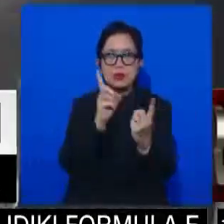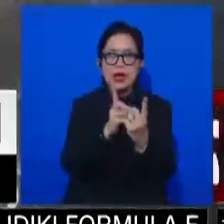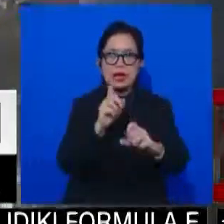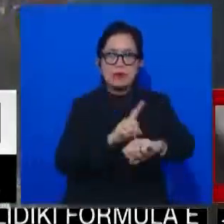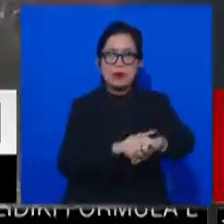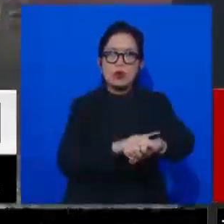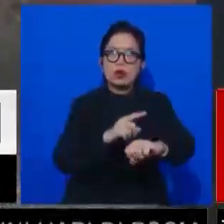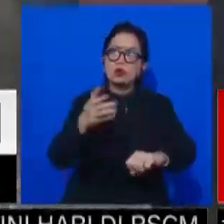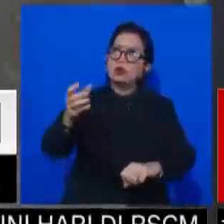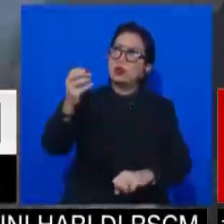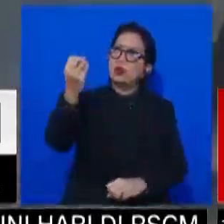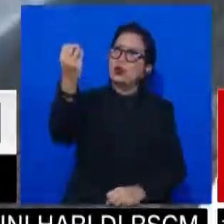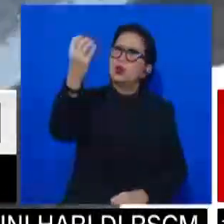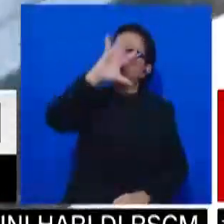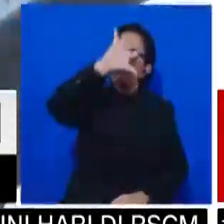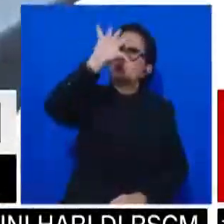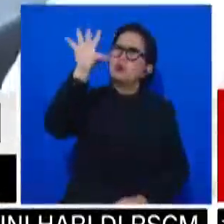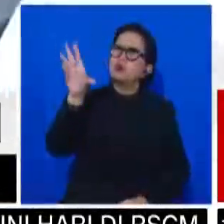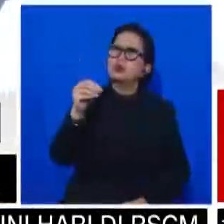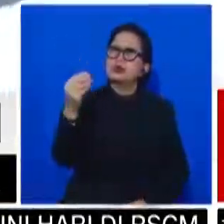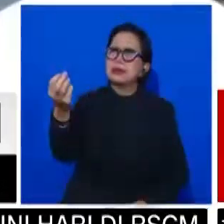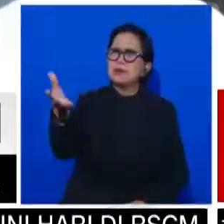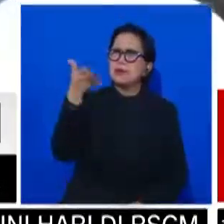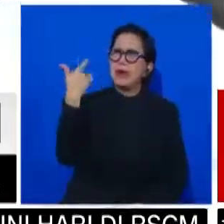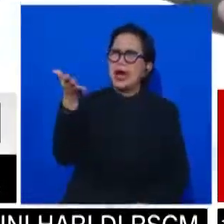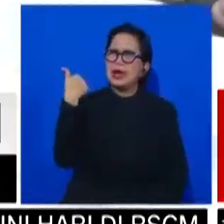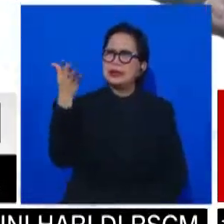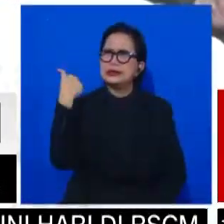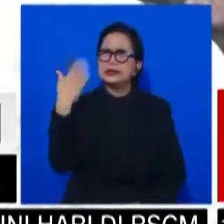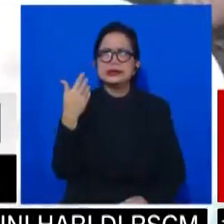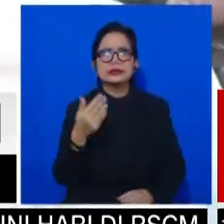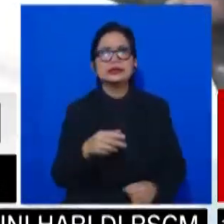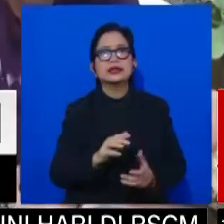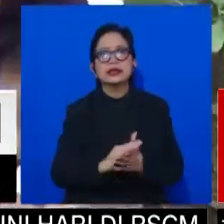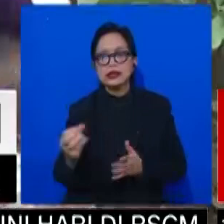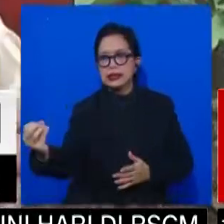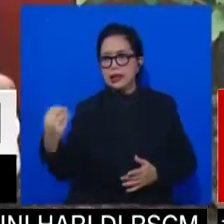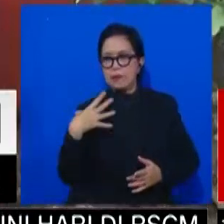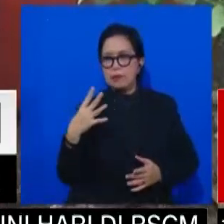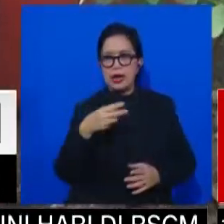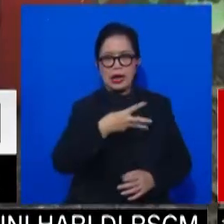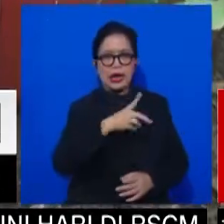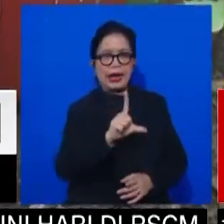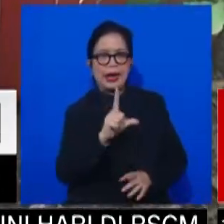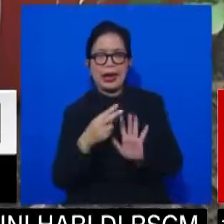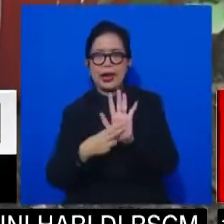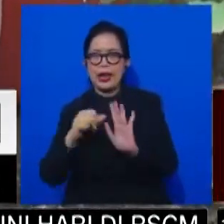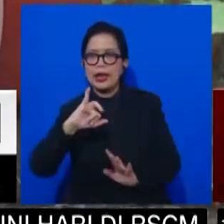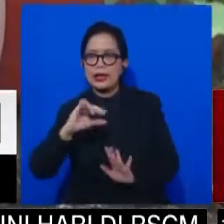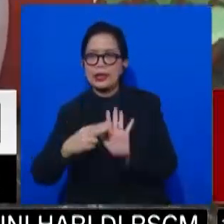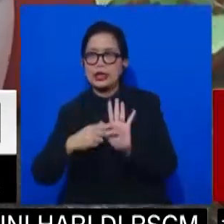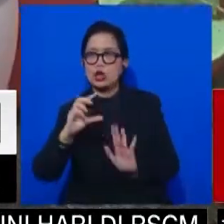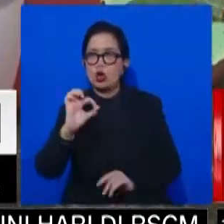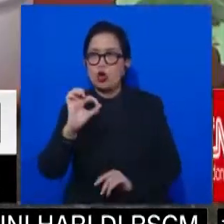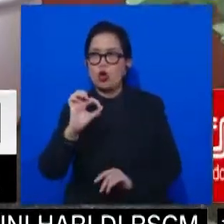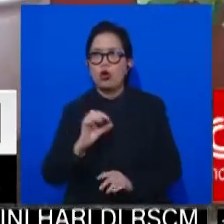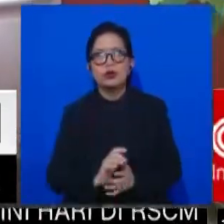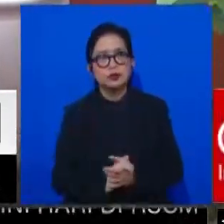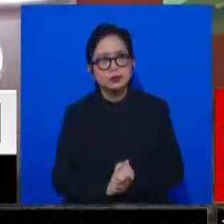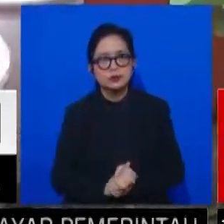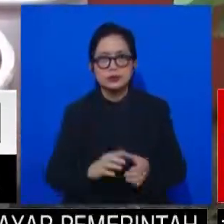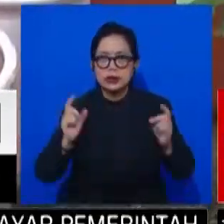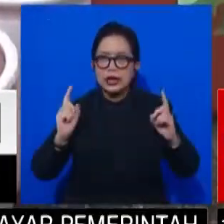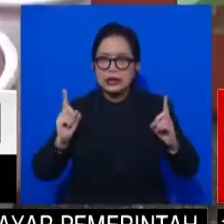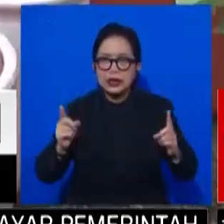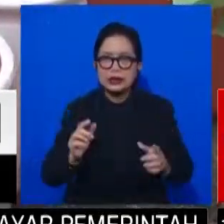diprediksi berlangsung 7 bulan lebih akibat dampak fenomena El Nino. Selain kelangkaan air, warga juga diminta untuk mengantisipasi